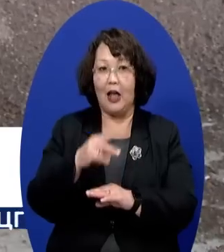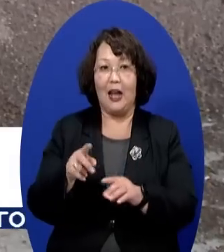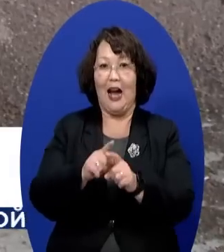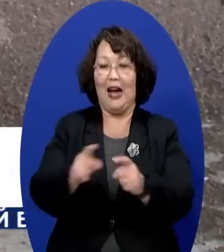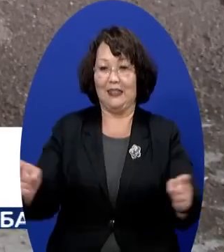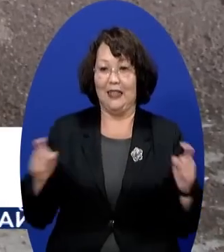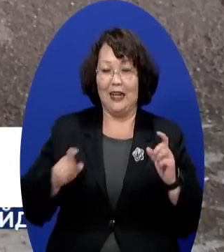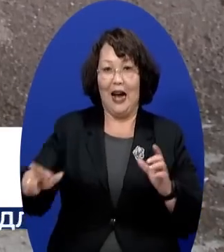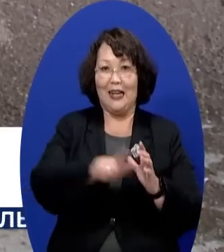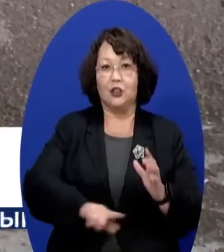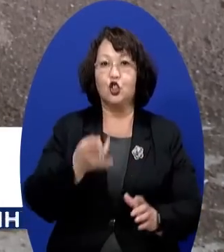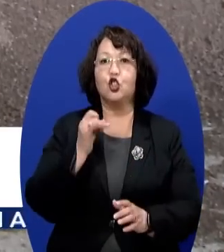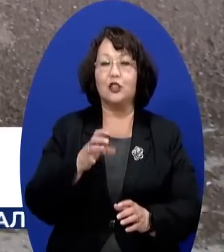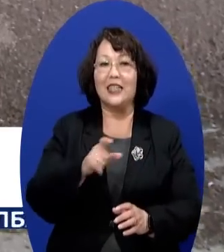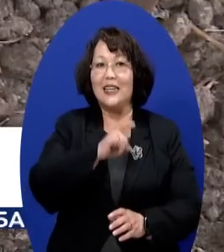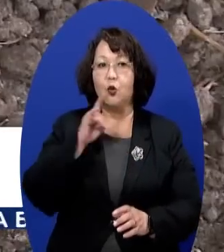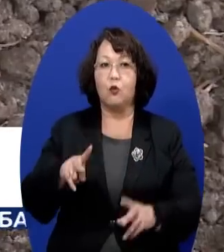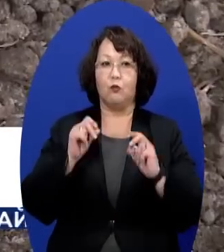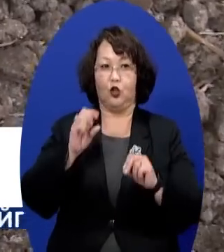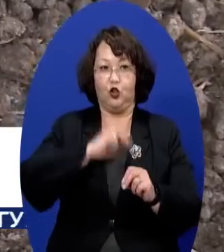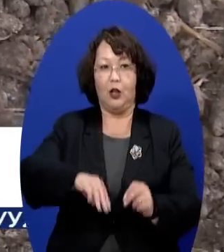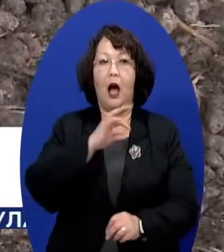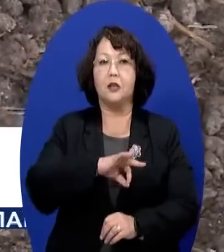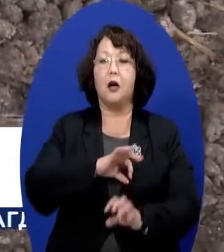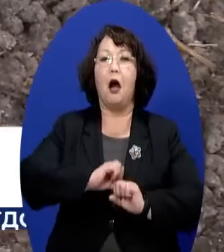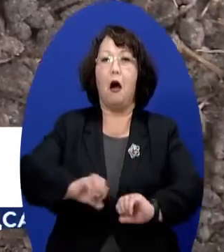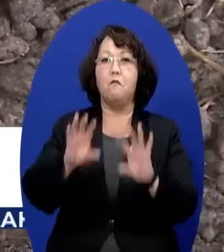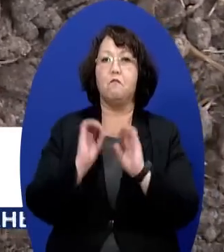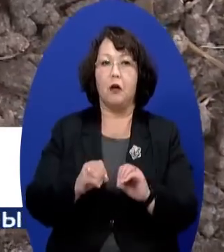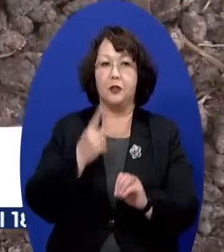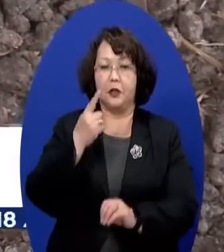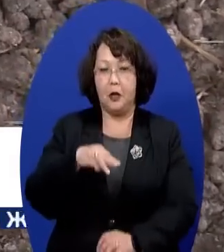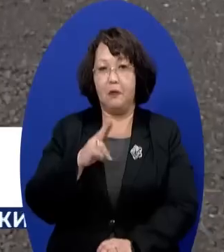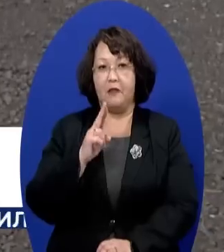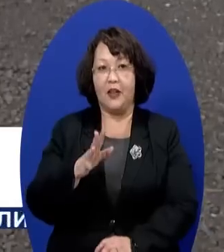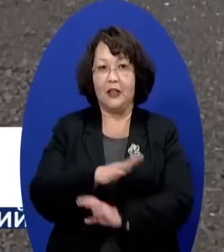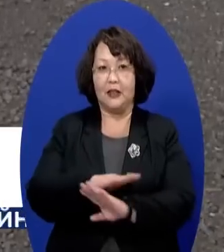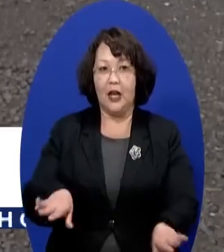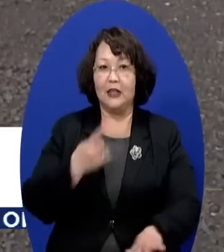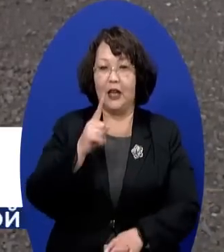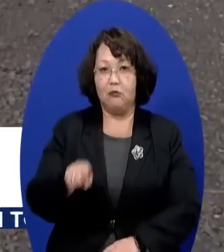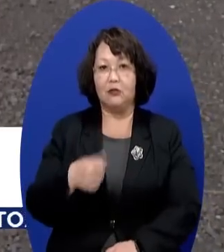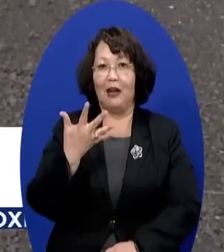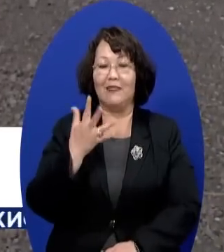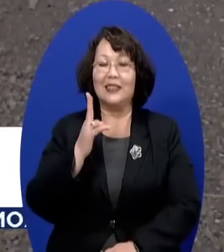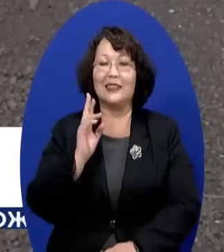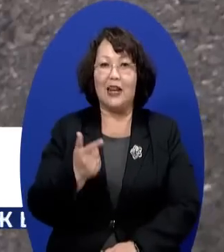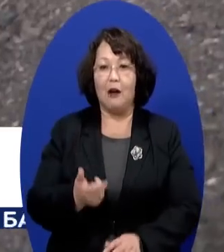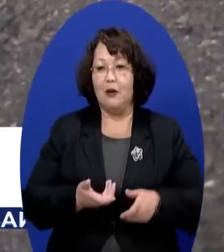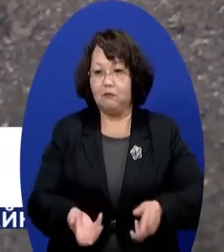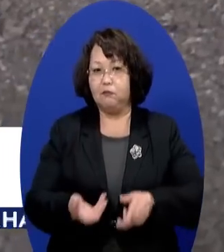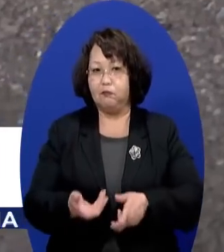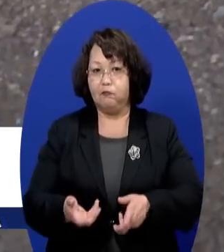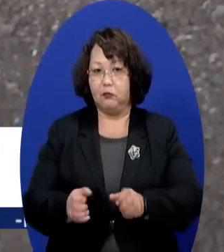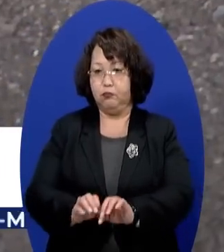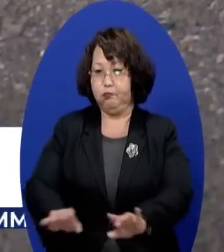хашааны хөрсөө эрүүл болох зорилгоор хэрэглэх боломжтой. Тодруулбал 1 метр квадрат талбайд 1.5 кг-ыг цацаж хэрэглэх